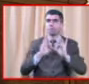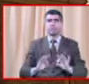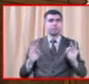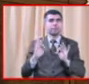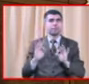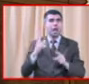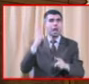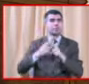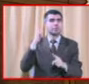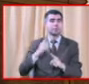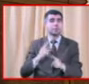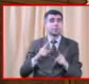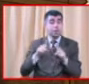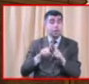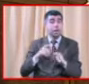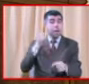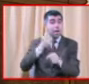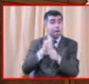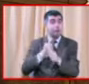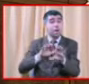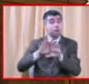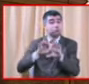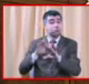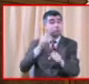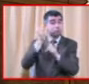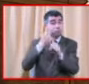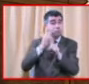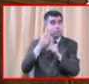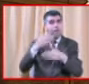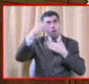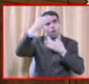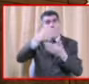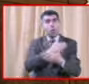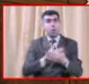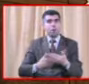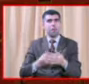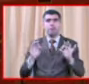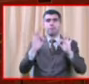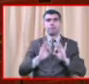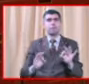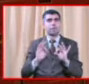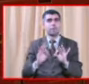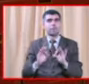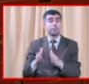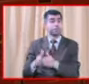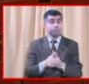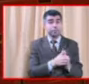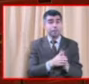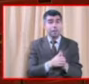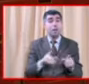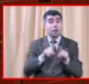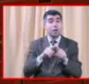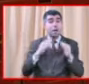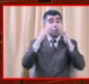فبالتالي مجهود ضخم ديال الدولة في هذا الاتجاه غيكون فاشل. المسألة الثانية هو أنه في عدد من المناطق النائية